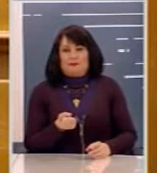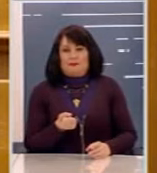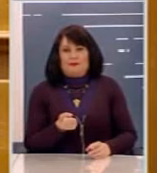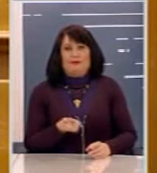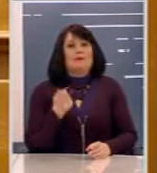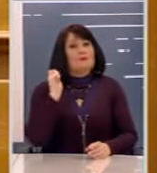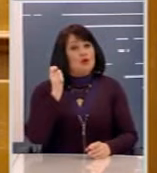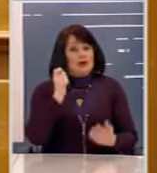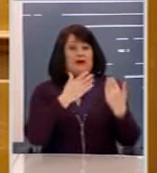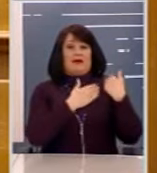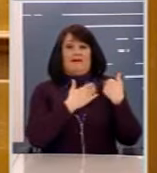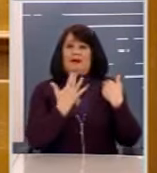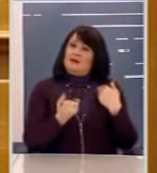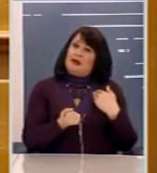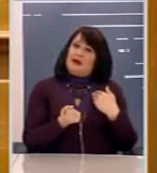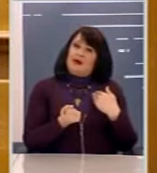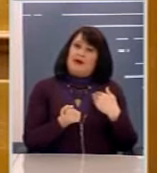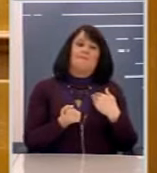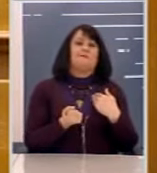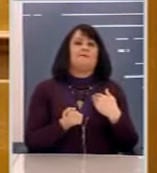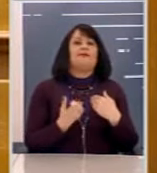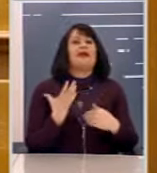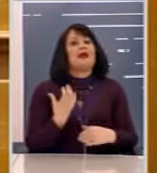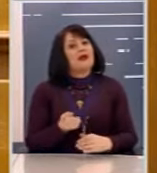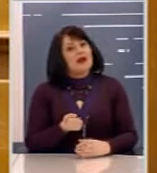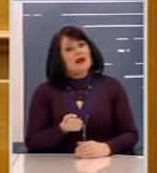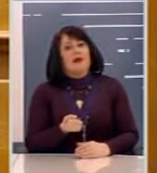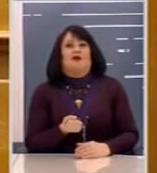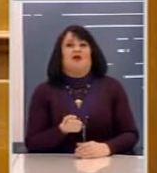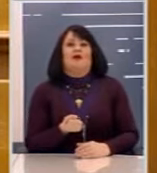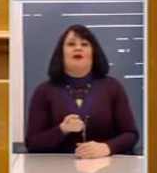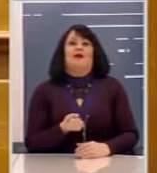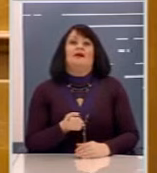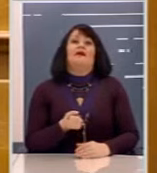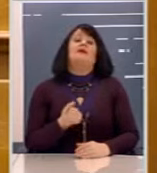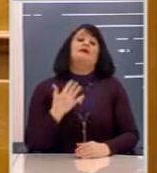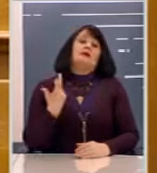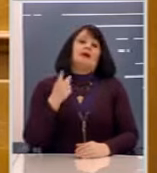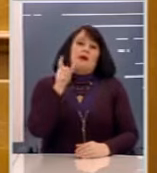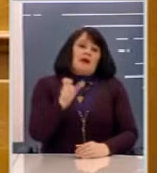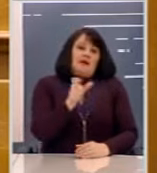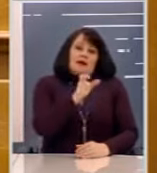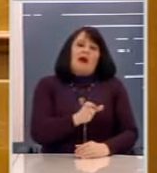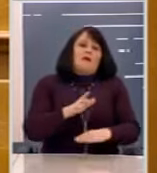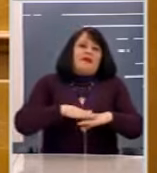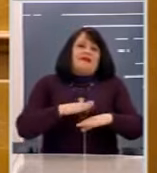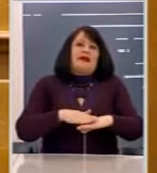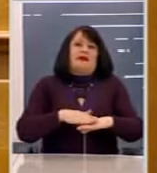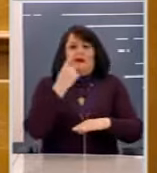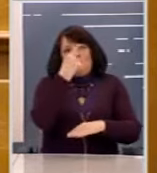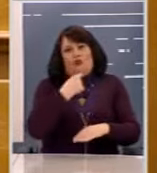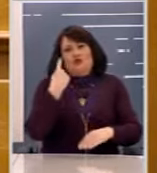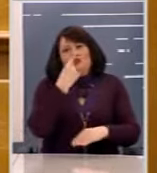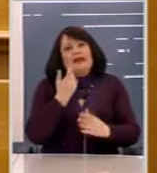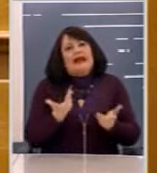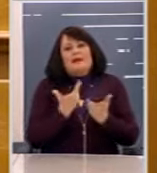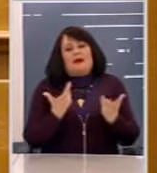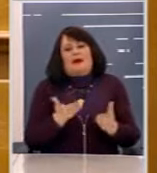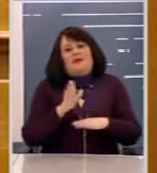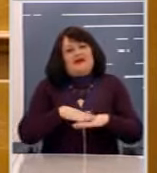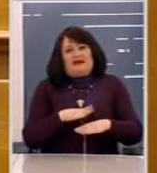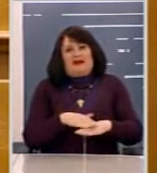πολιτική ευθύνη, έχουν όμως φυσικούς και ηθικούς αυτούργους. Και αυτούς θα διερευνήσουμε.